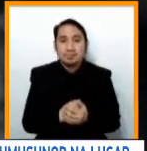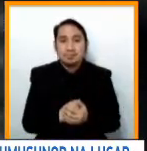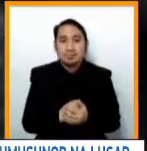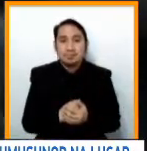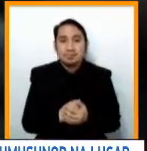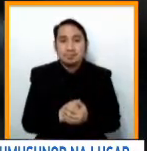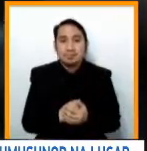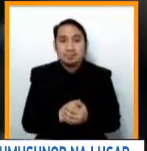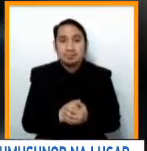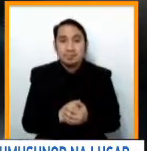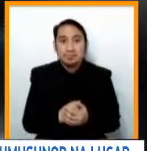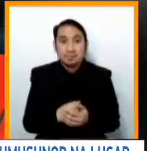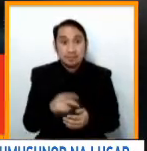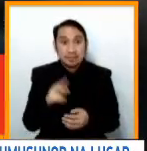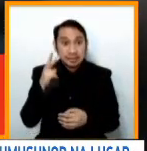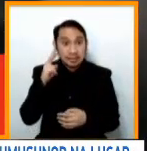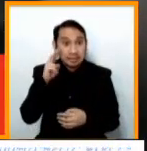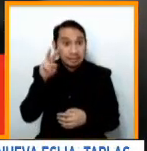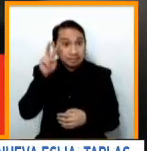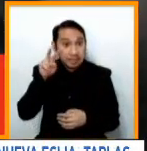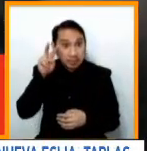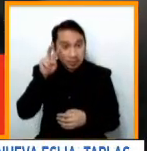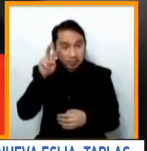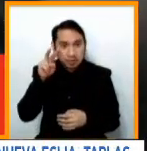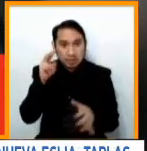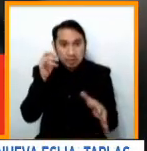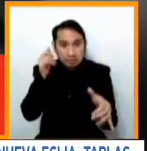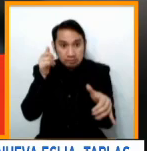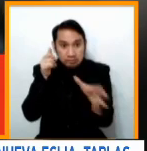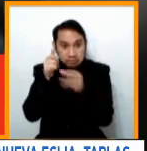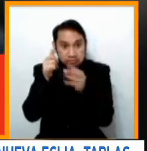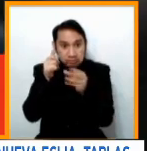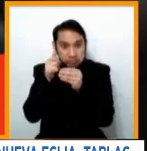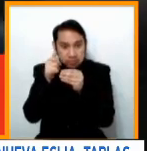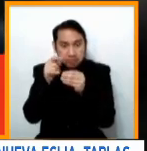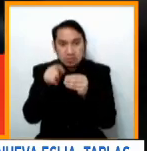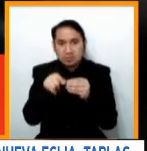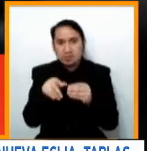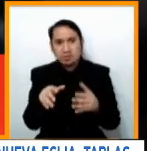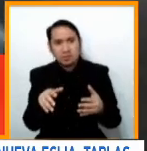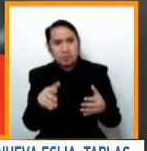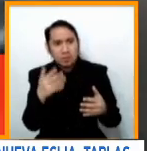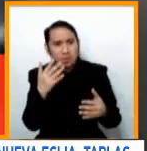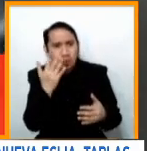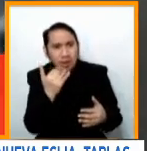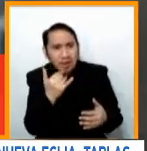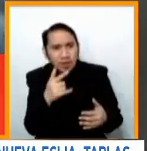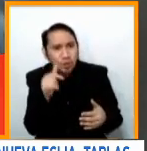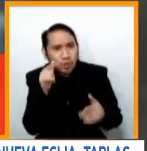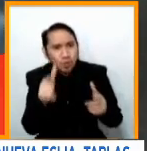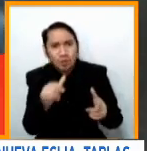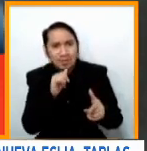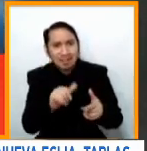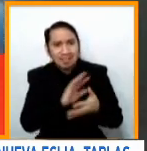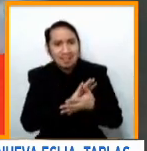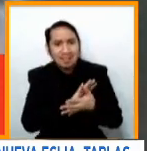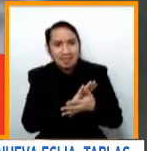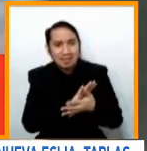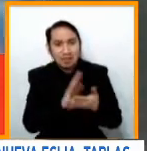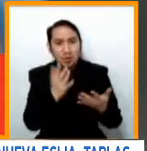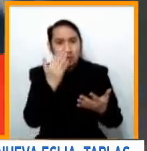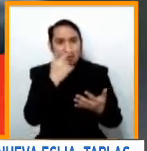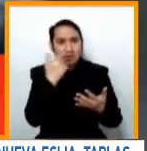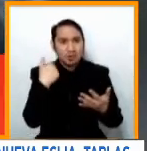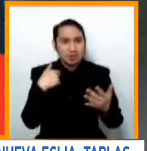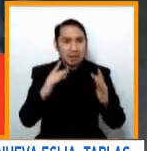Sa video na kuha ng isang concerned citizen, tila walang pandemya dahil makikita na parang piyesta at nagkakasiya ng mga tao sa